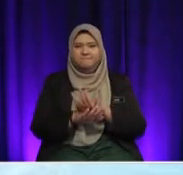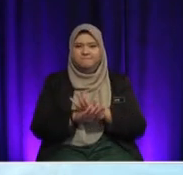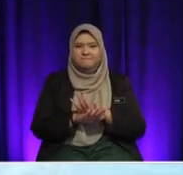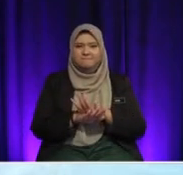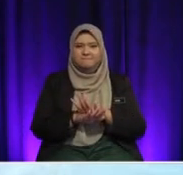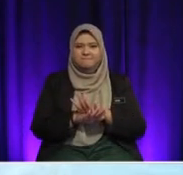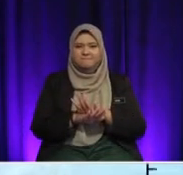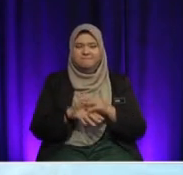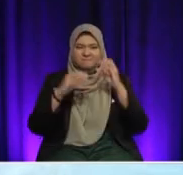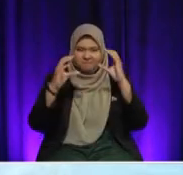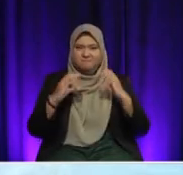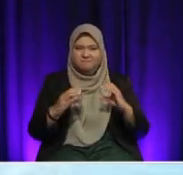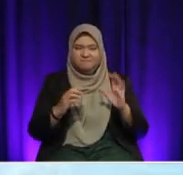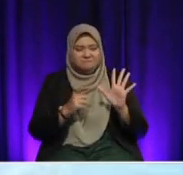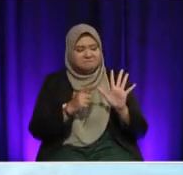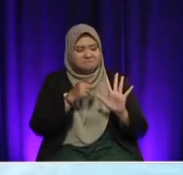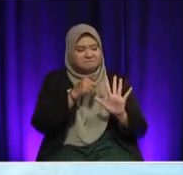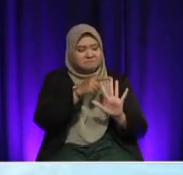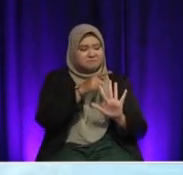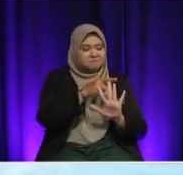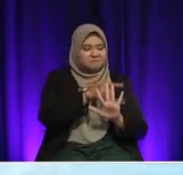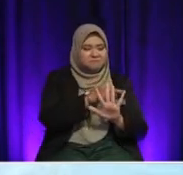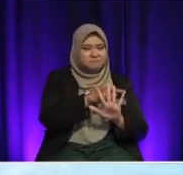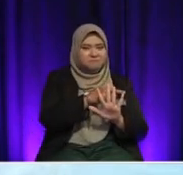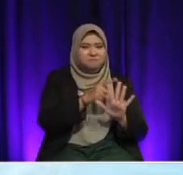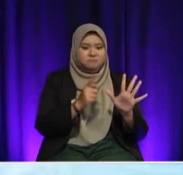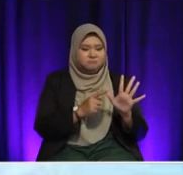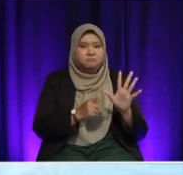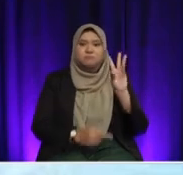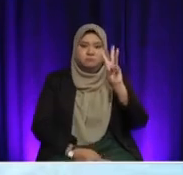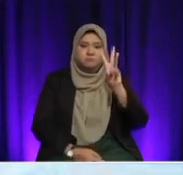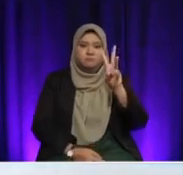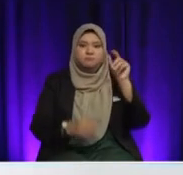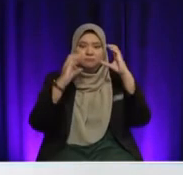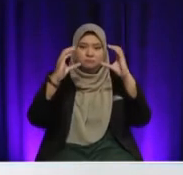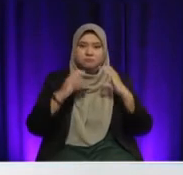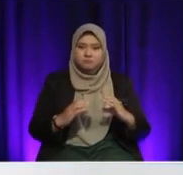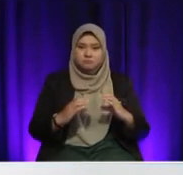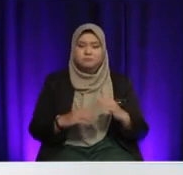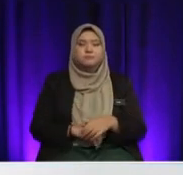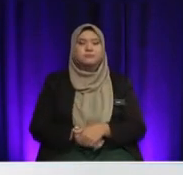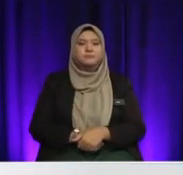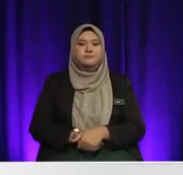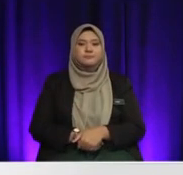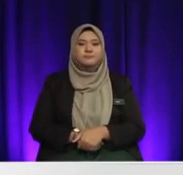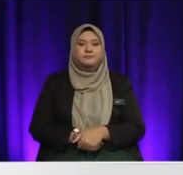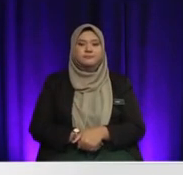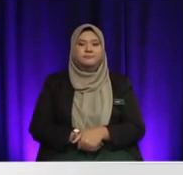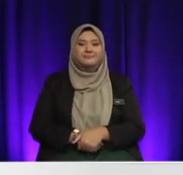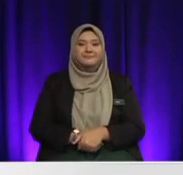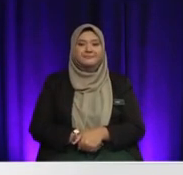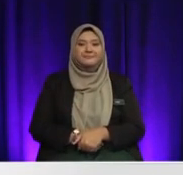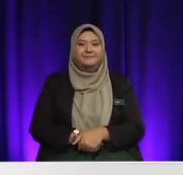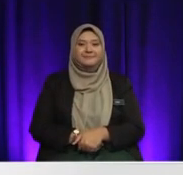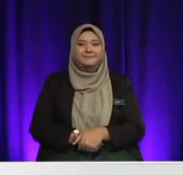F, menyalur isi ayam dengan sedak roti. Okey, betul. Tahniah Ilya, terima kasih. Okey, nanti kita cuba buat